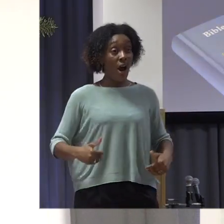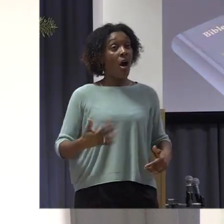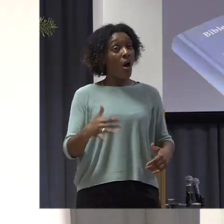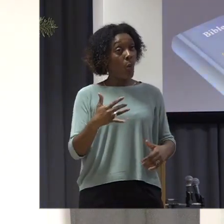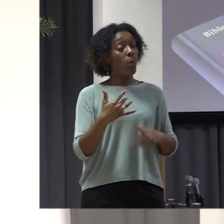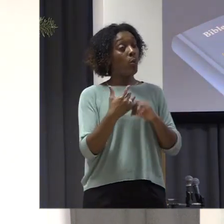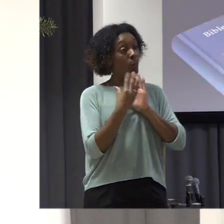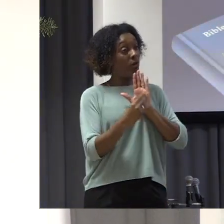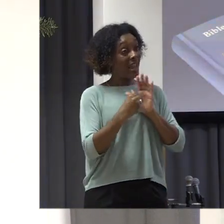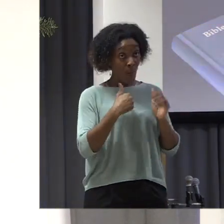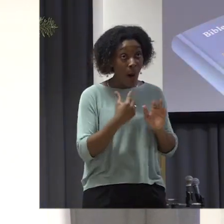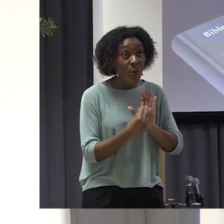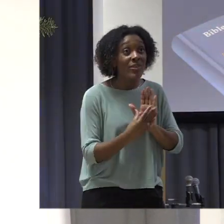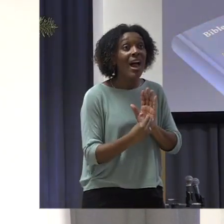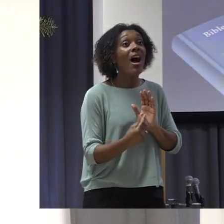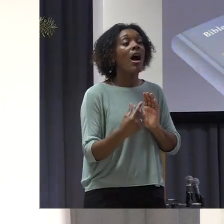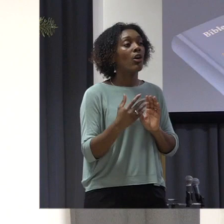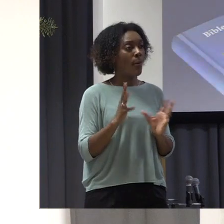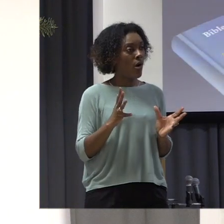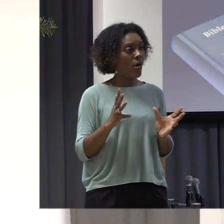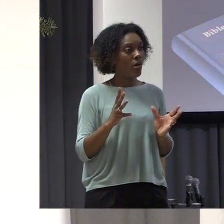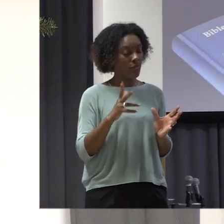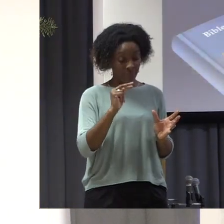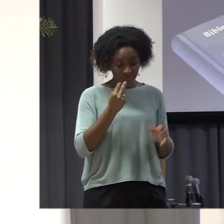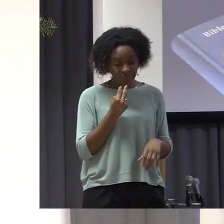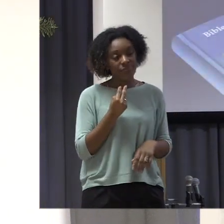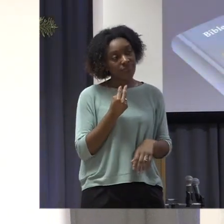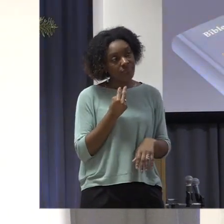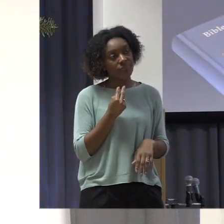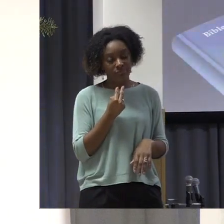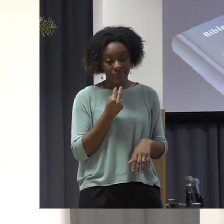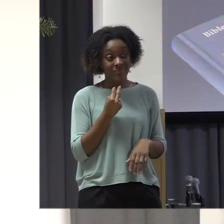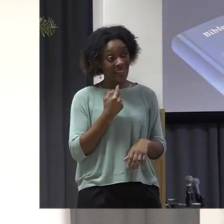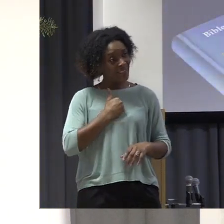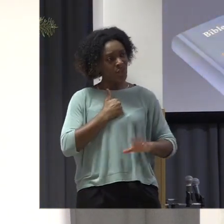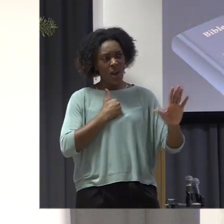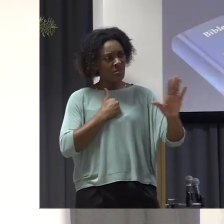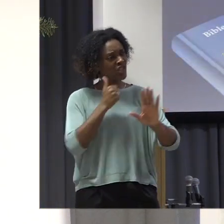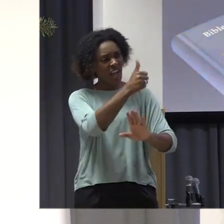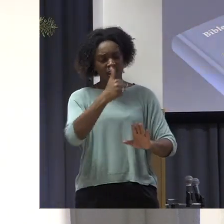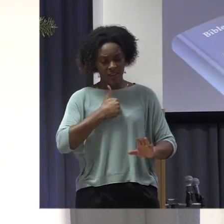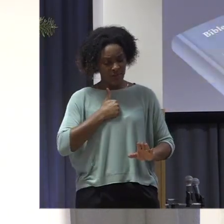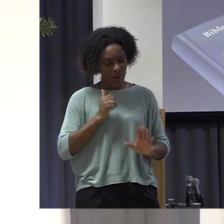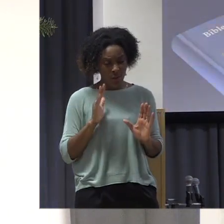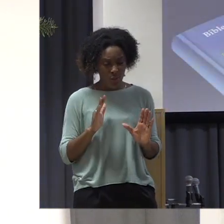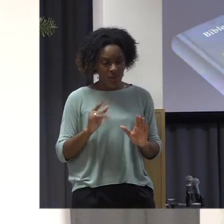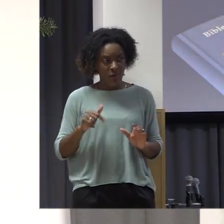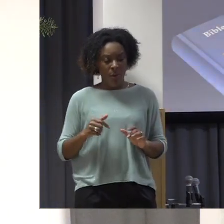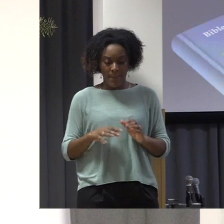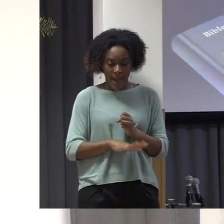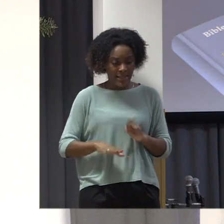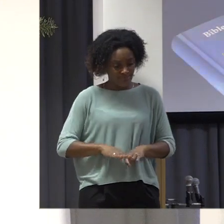Dieu, il nous faut poser collectivement, individuellement, les bons fondements pour